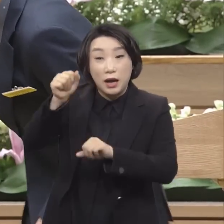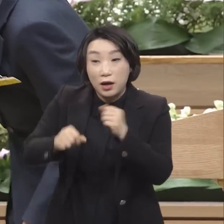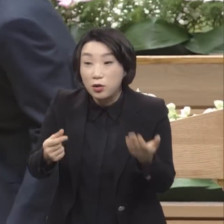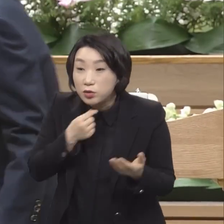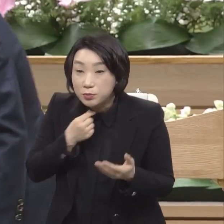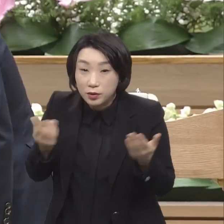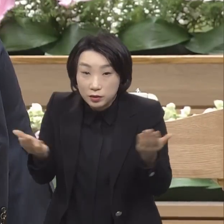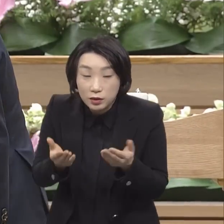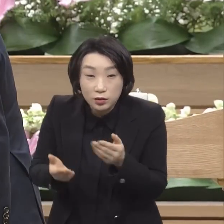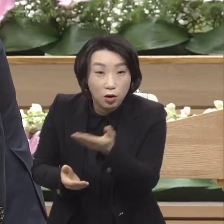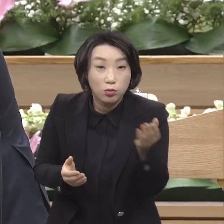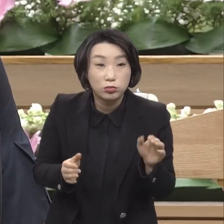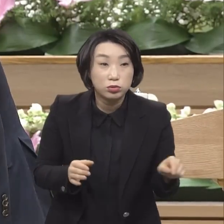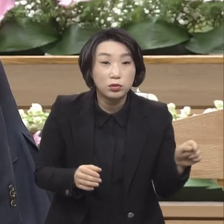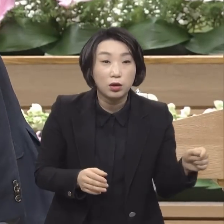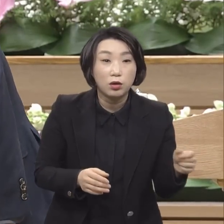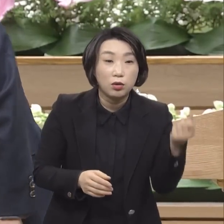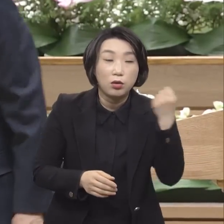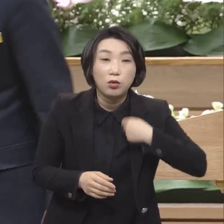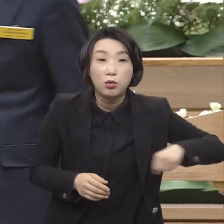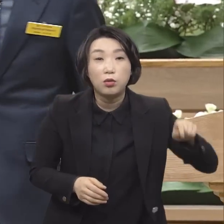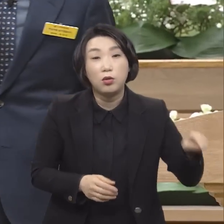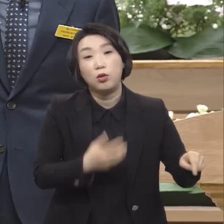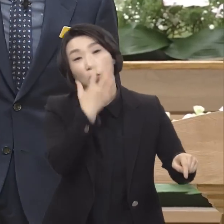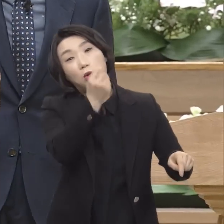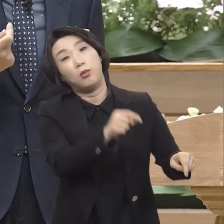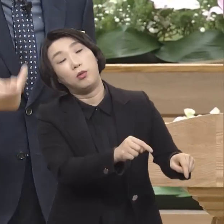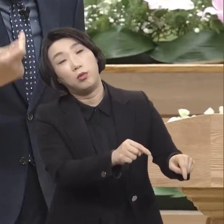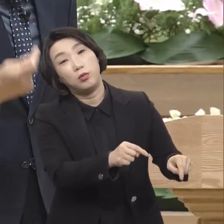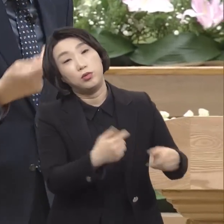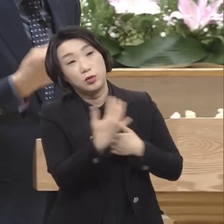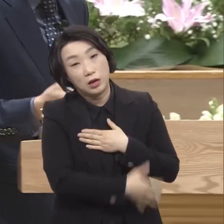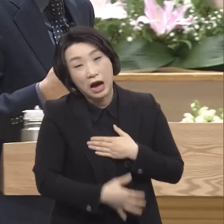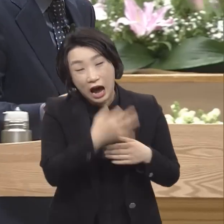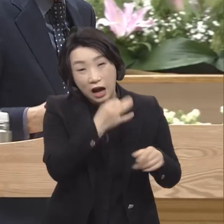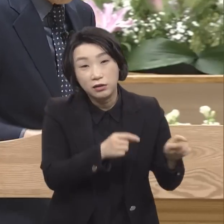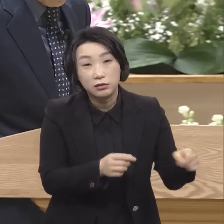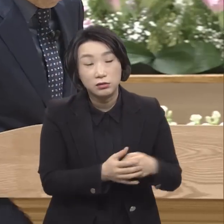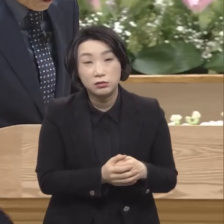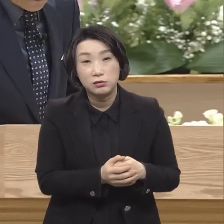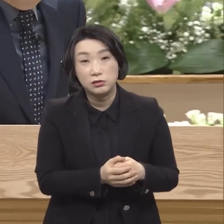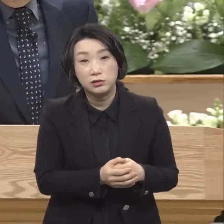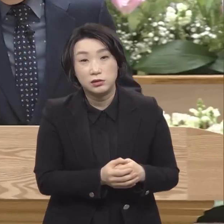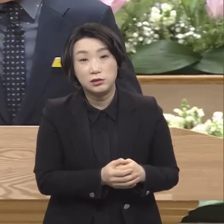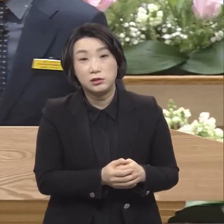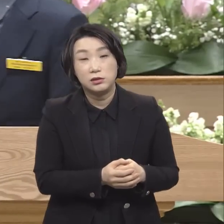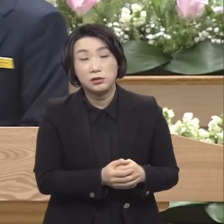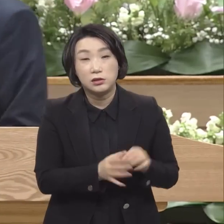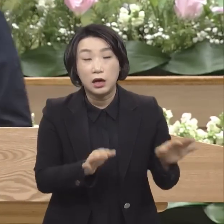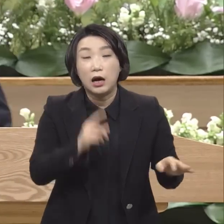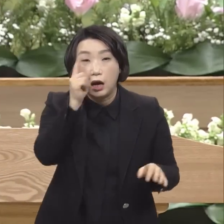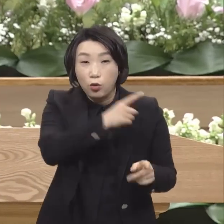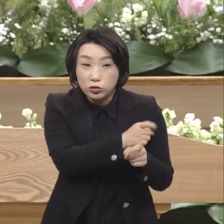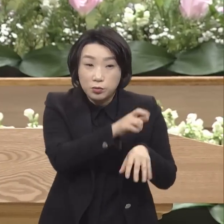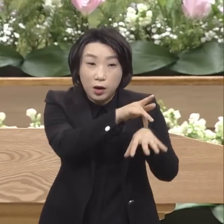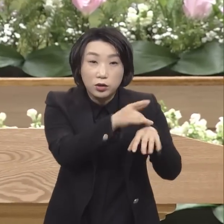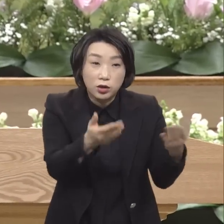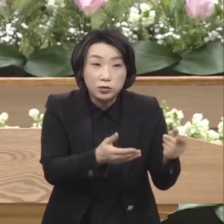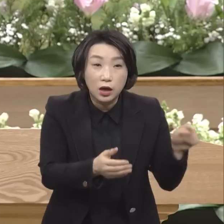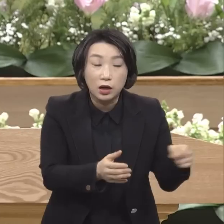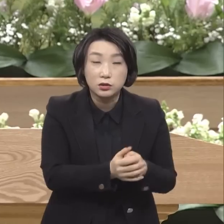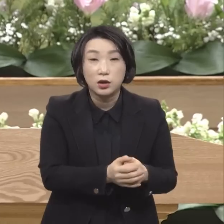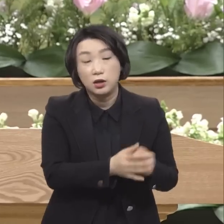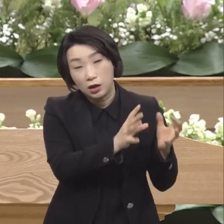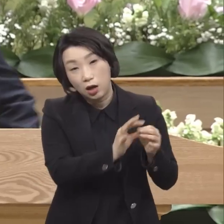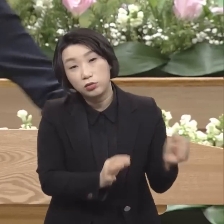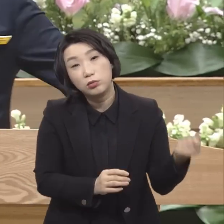하는 일을 감히 건방지게 육신의 소욕을 통해서 악한 마귀 사탄 귀신